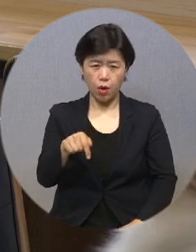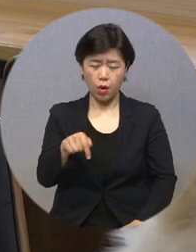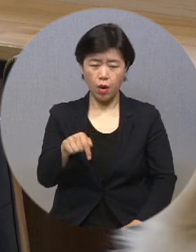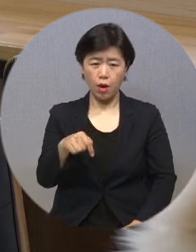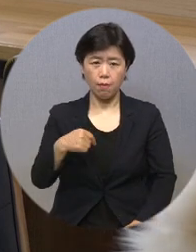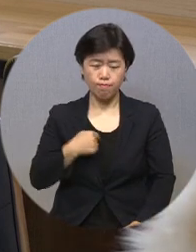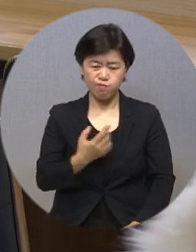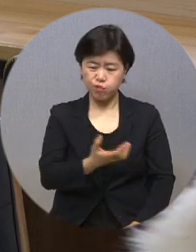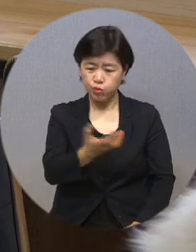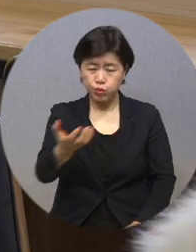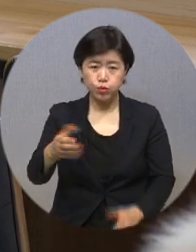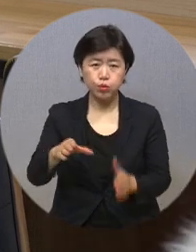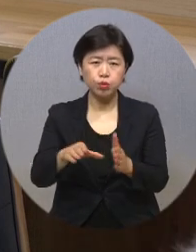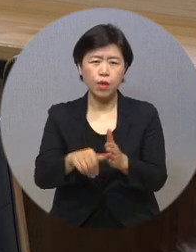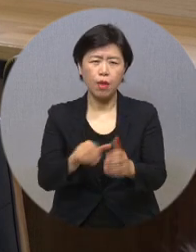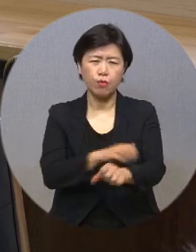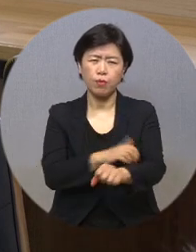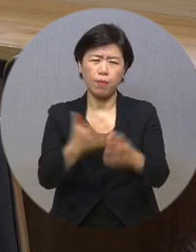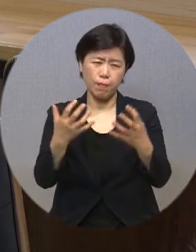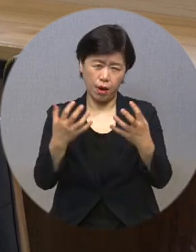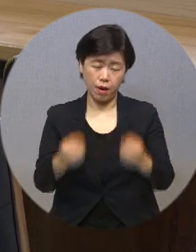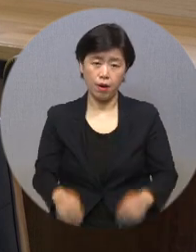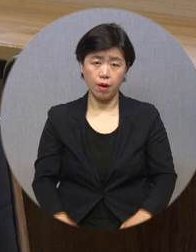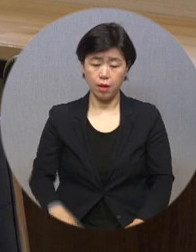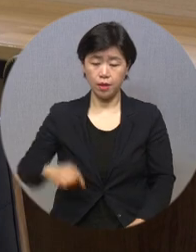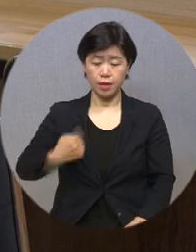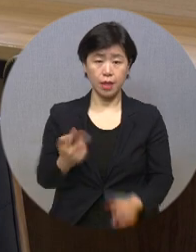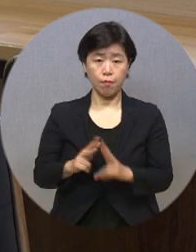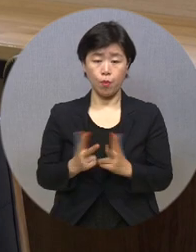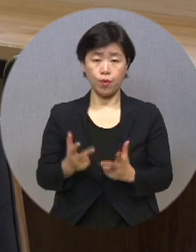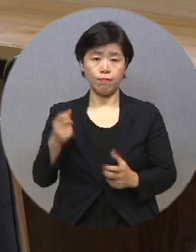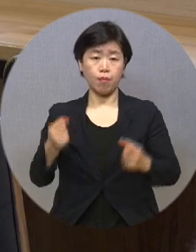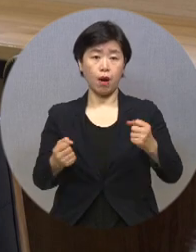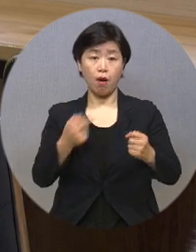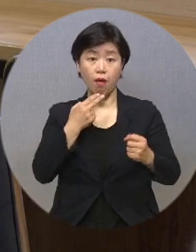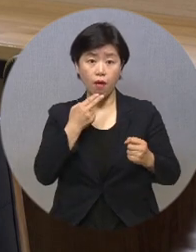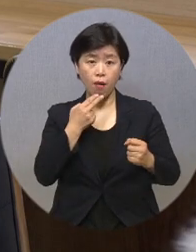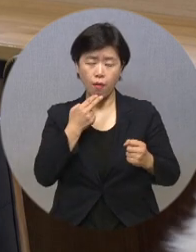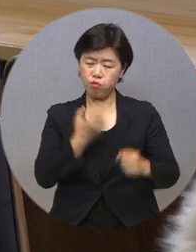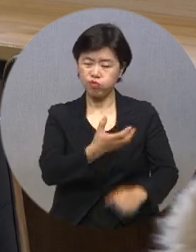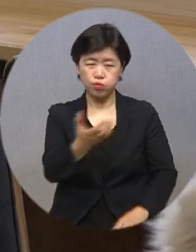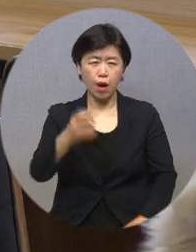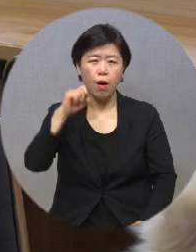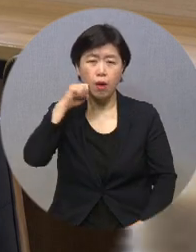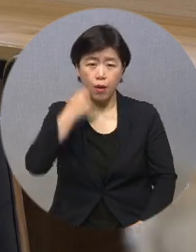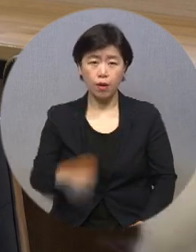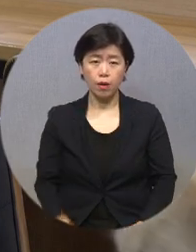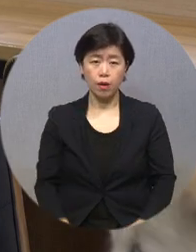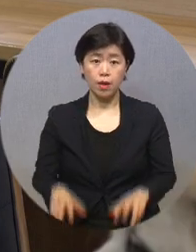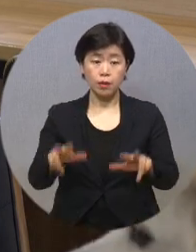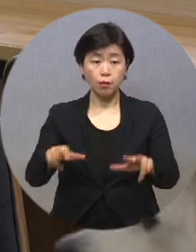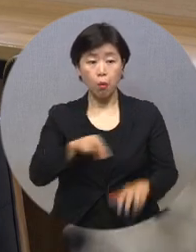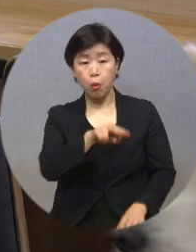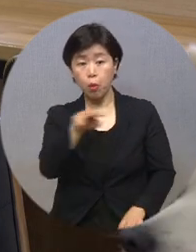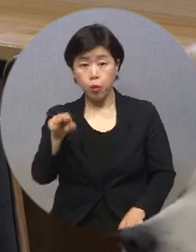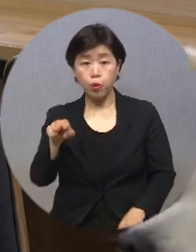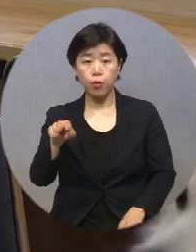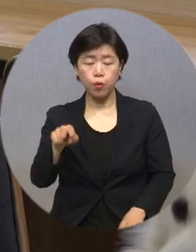수가 없을 정도로 굉장히 많아요. 근데 지금 아파트 같은데 그런데 많이